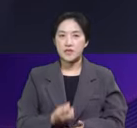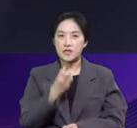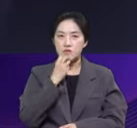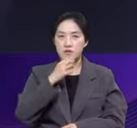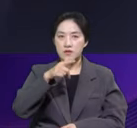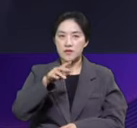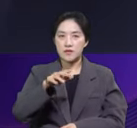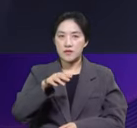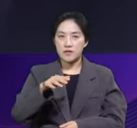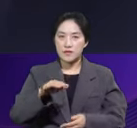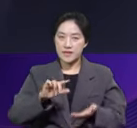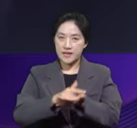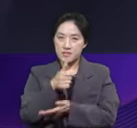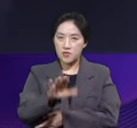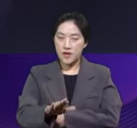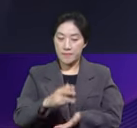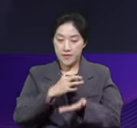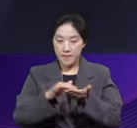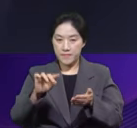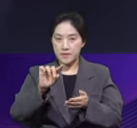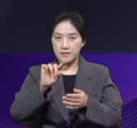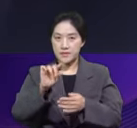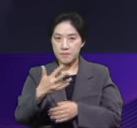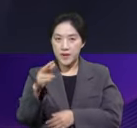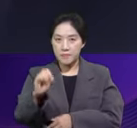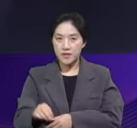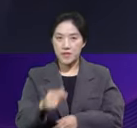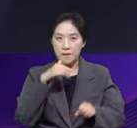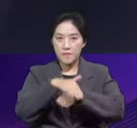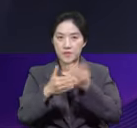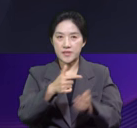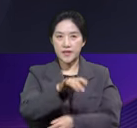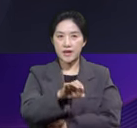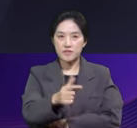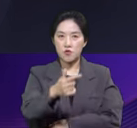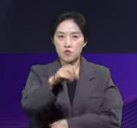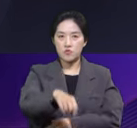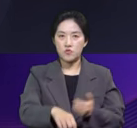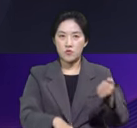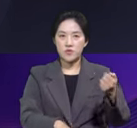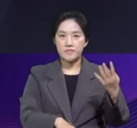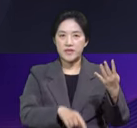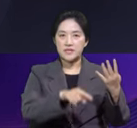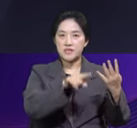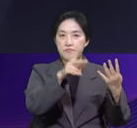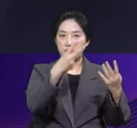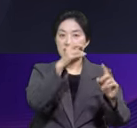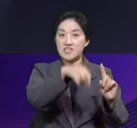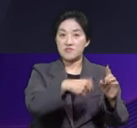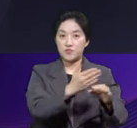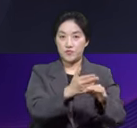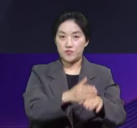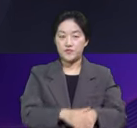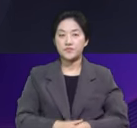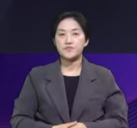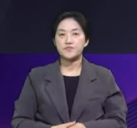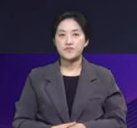서울 강서갑입니다. 개표 3.8% 진행됐고요. 민주당 강선우 후보가 54.2%로 현재 1위 달리고